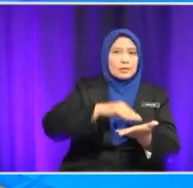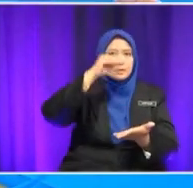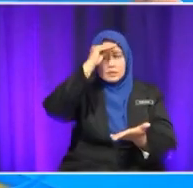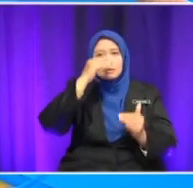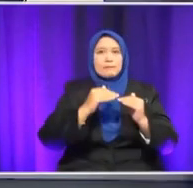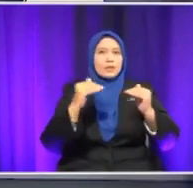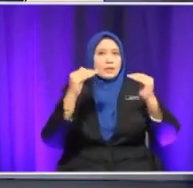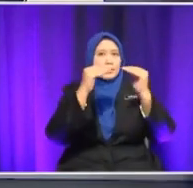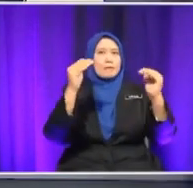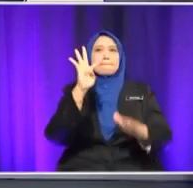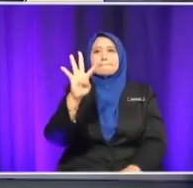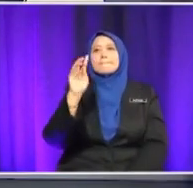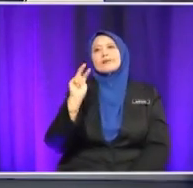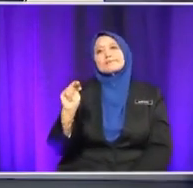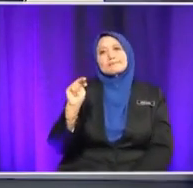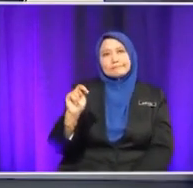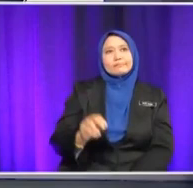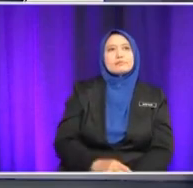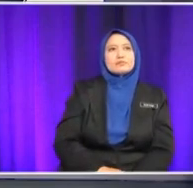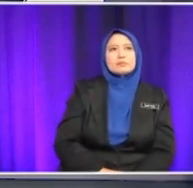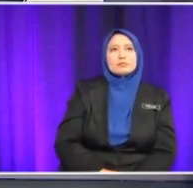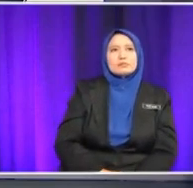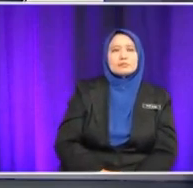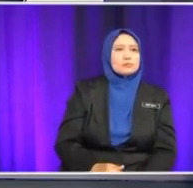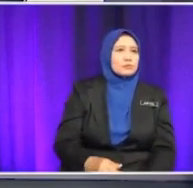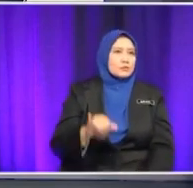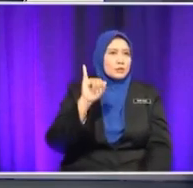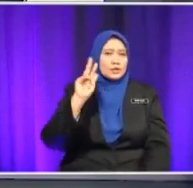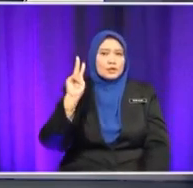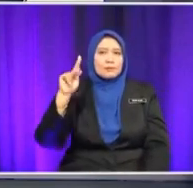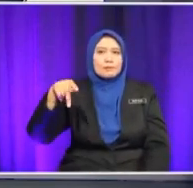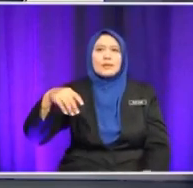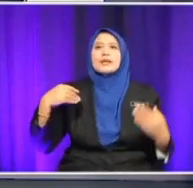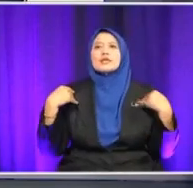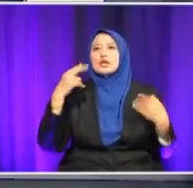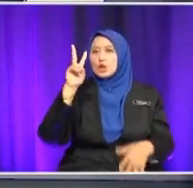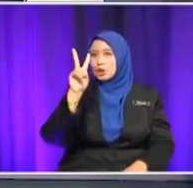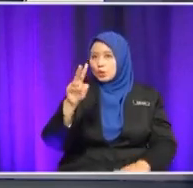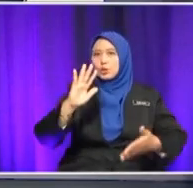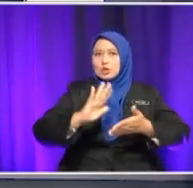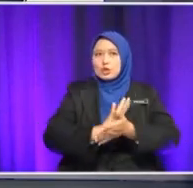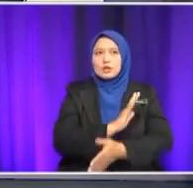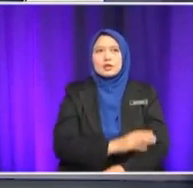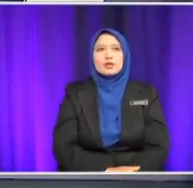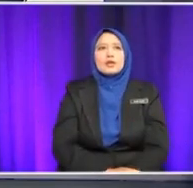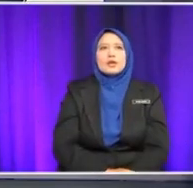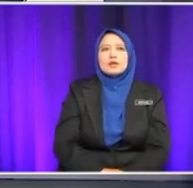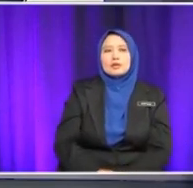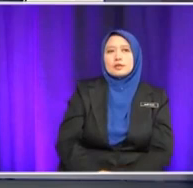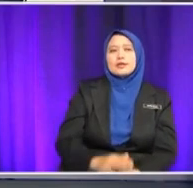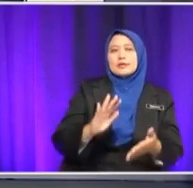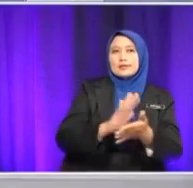Terangkanlah oke ini mempunyai dua kertas oke satu kertas satu yaitu